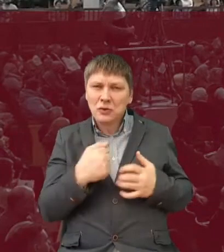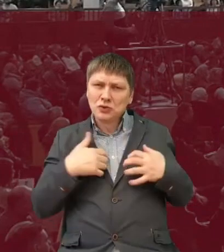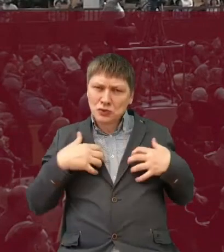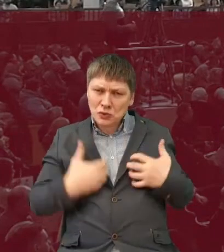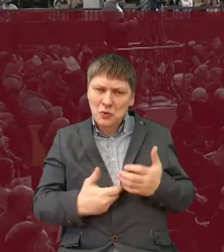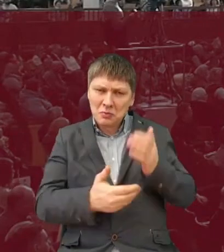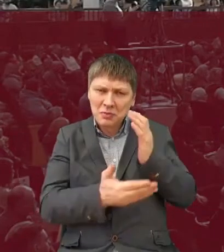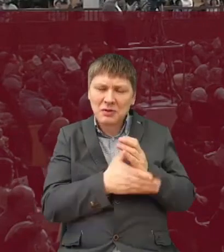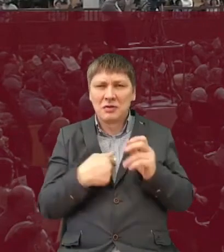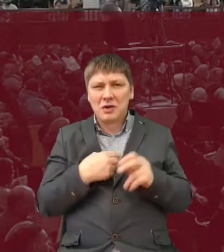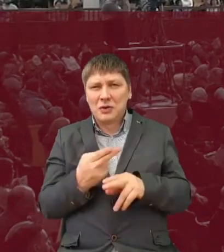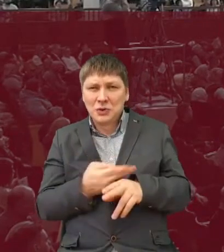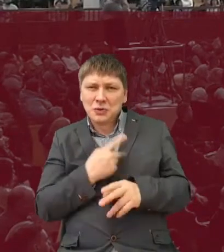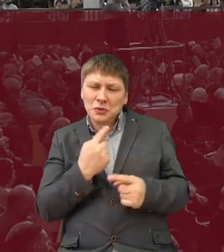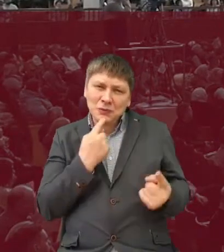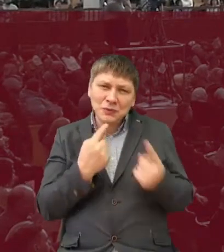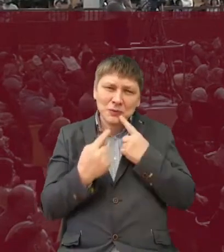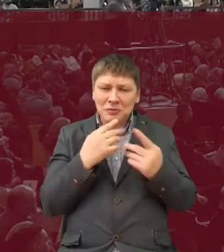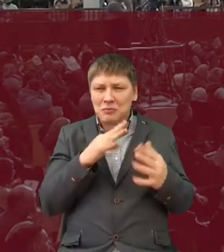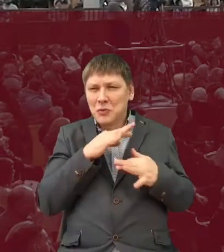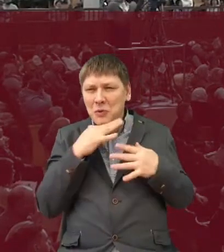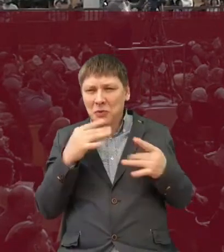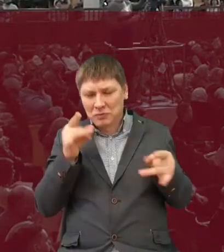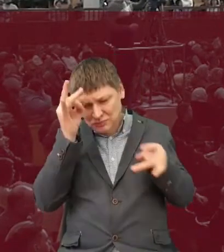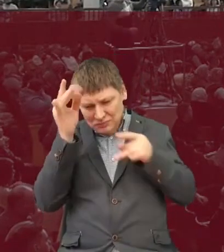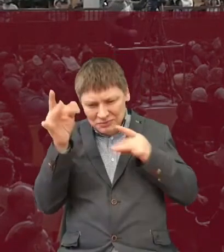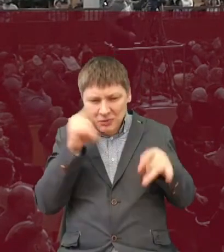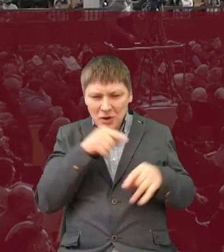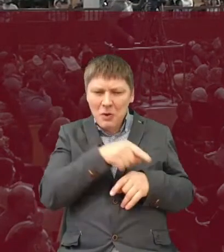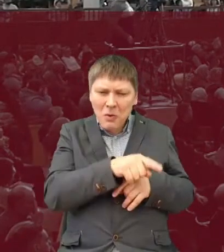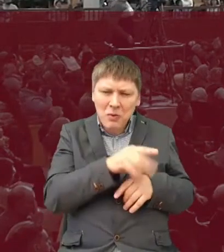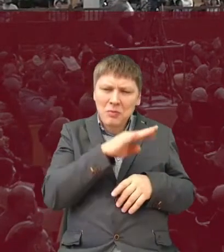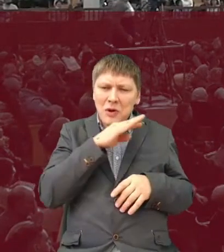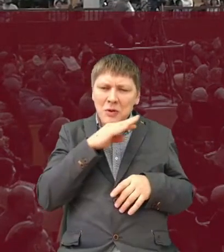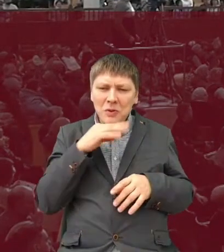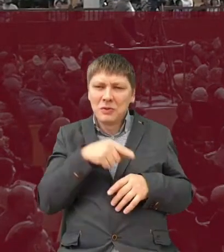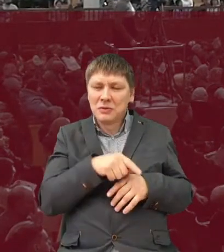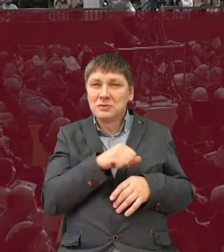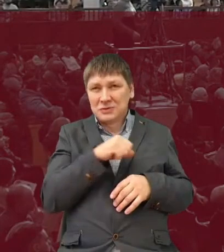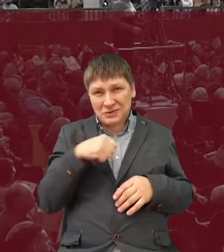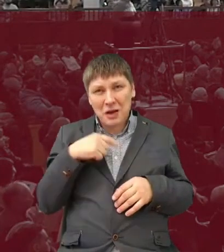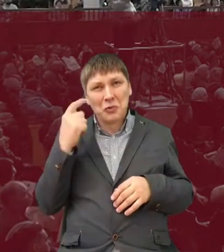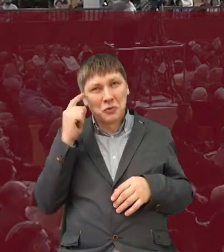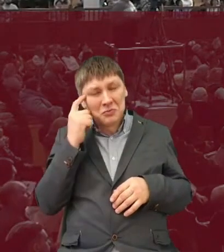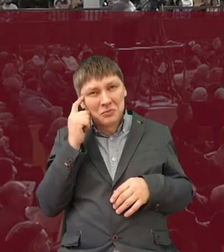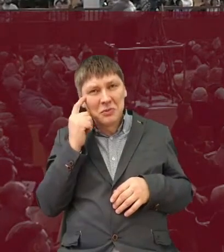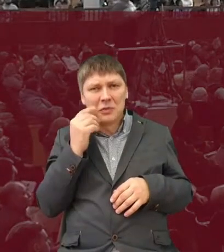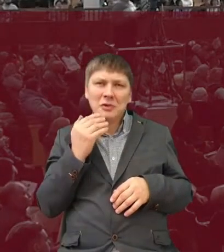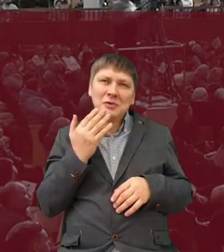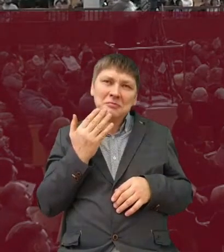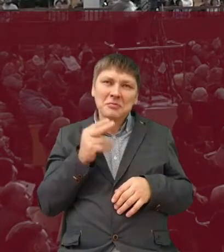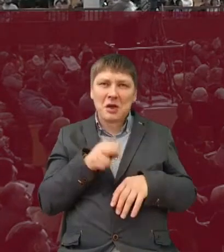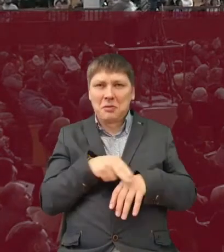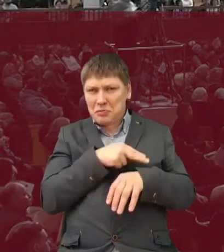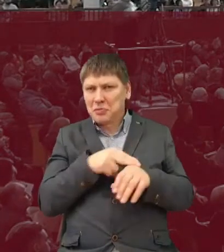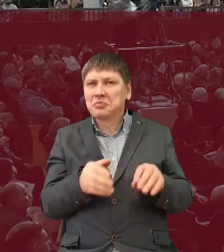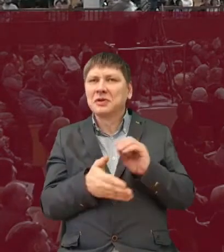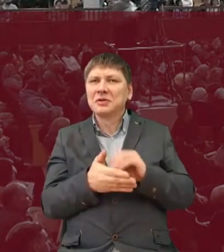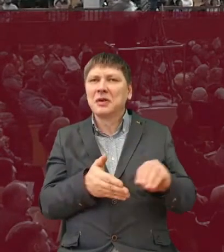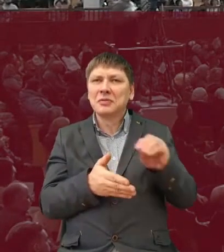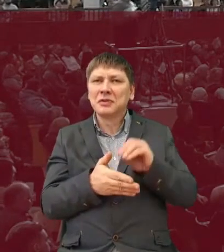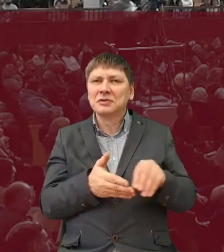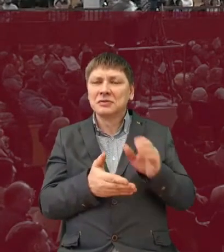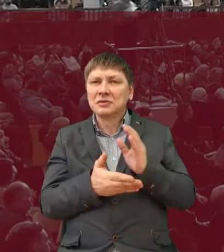видел лишения видел способности может быть он так знаете рассуждая легко подумать что в Библии же